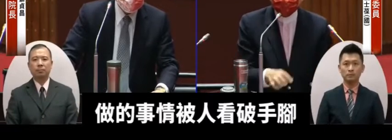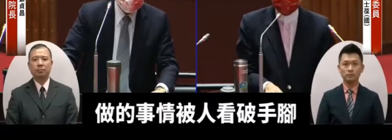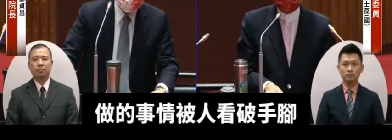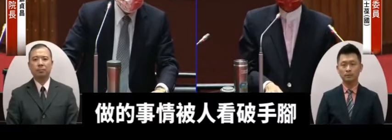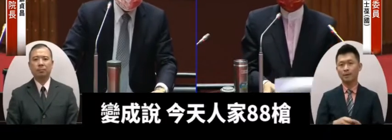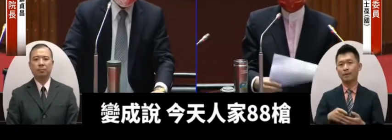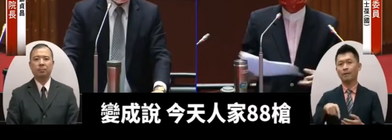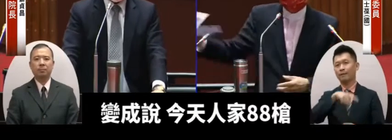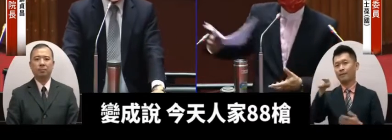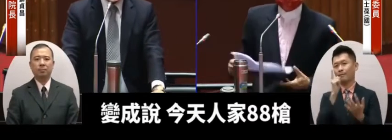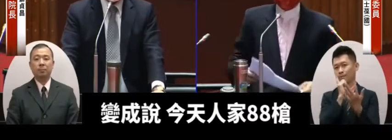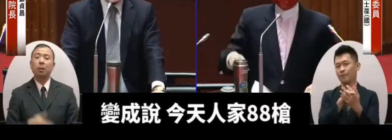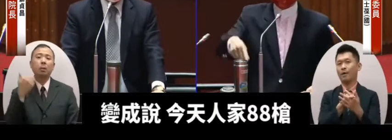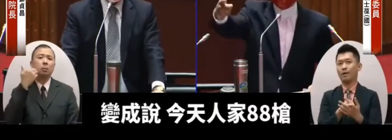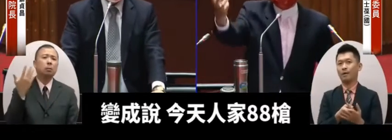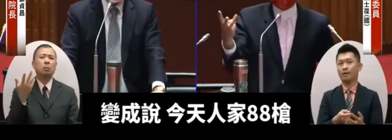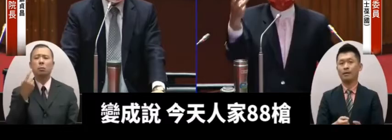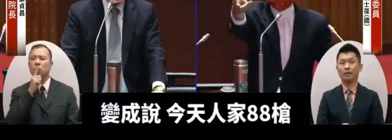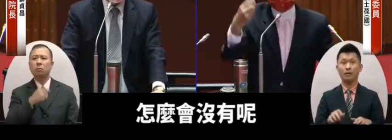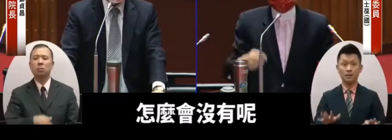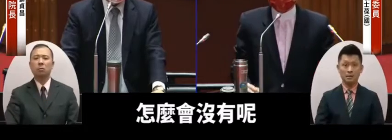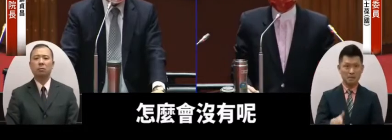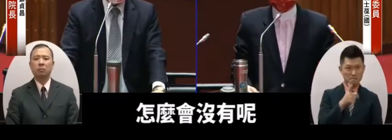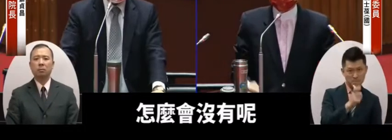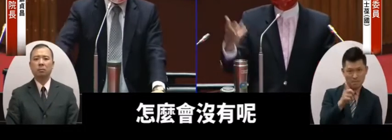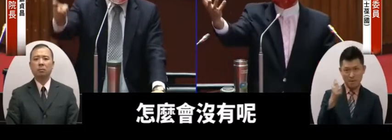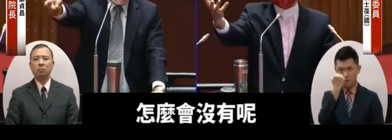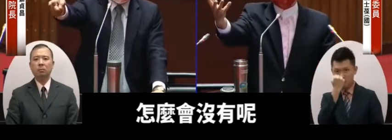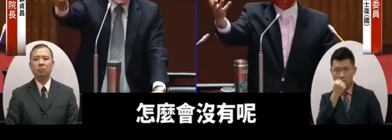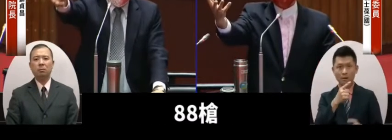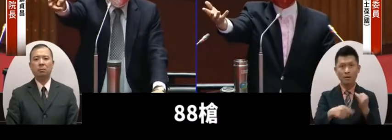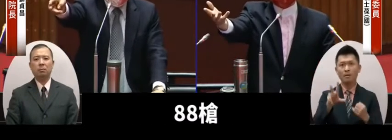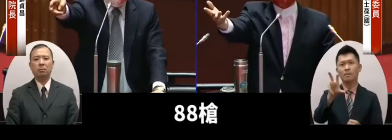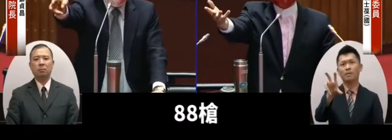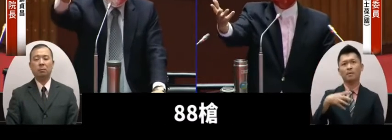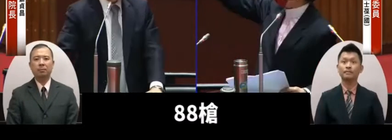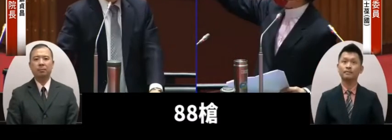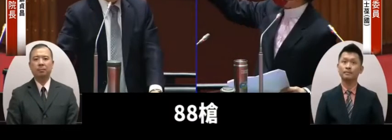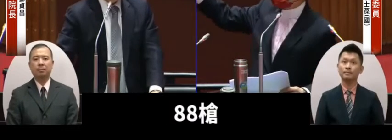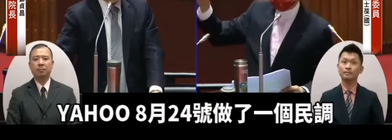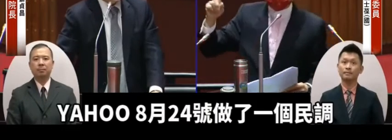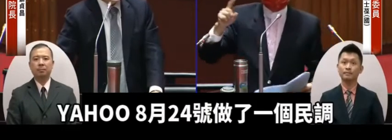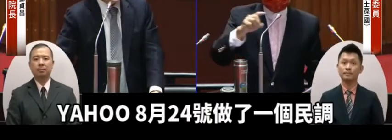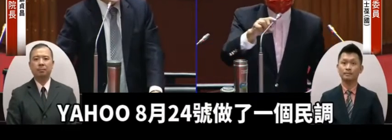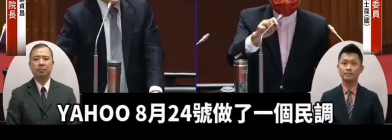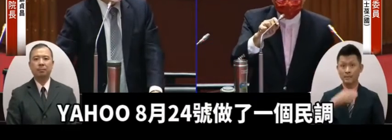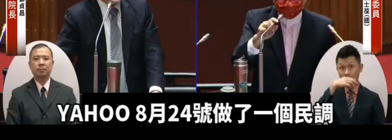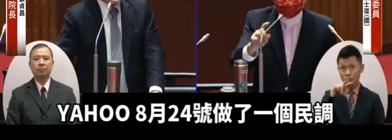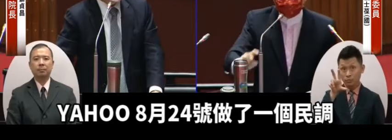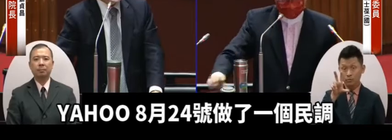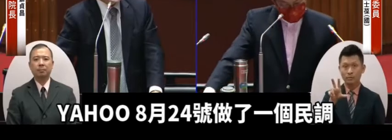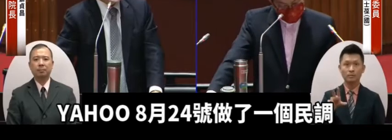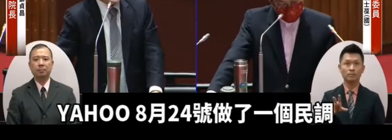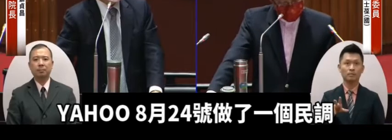卡手， 被人说 今天就叫88枪啊，怎么没有人那里？ 所以人已经 88枪。雅虎8月24号做